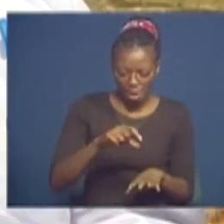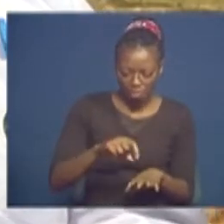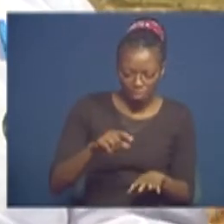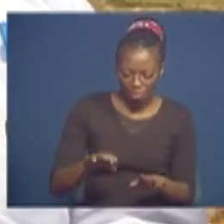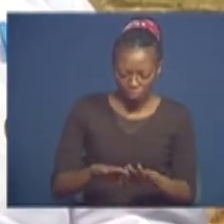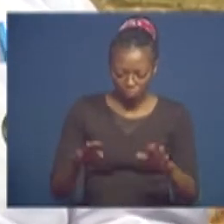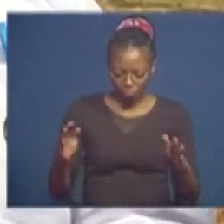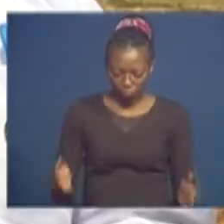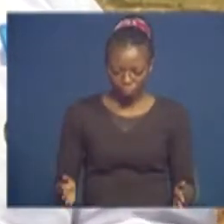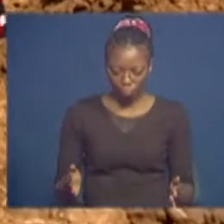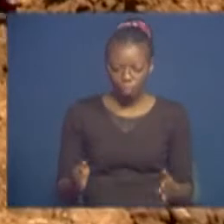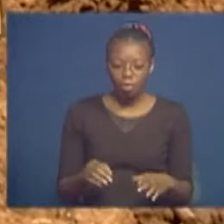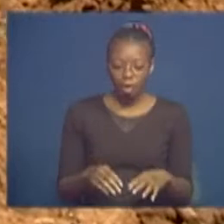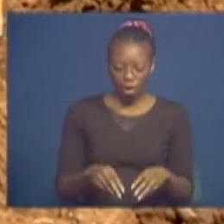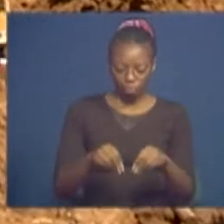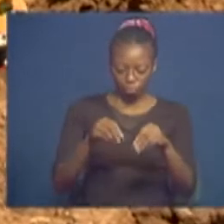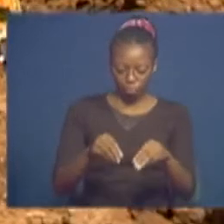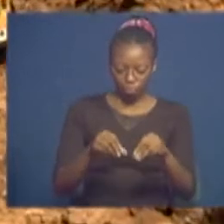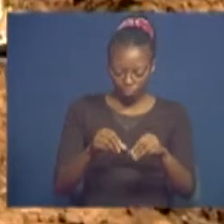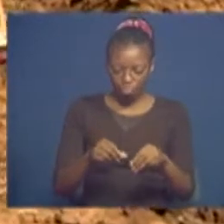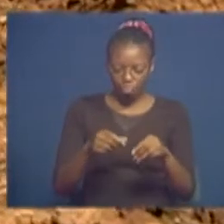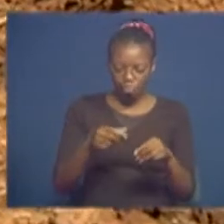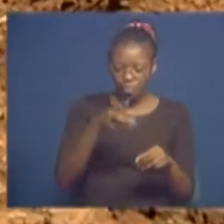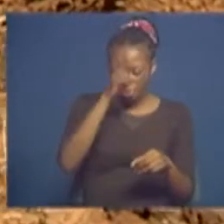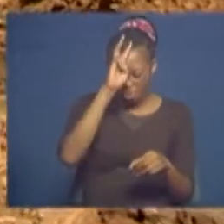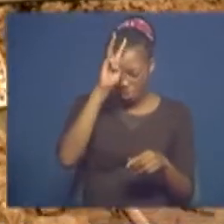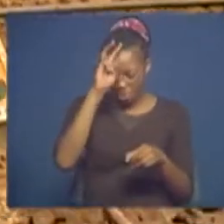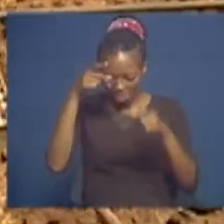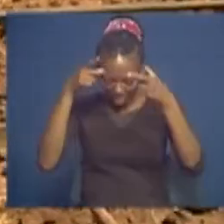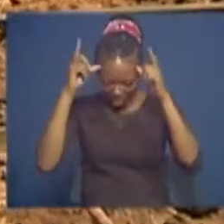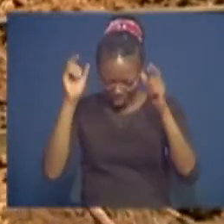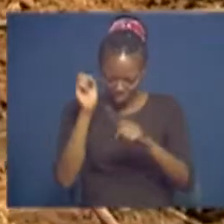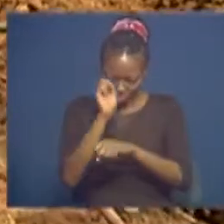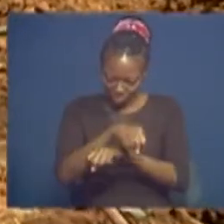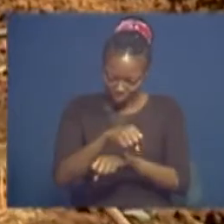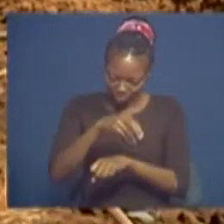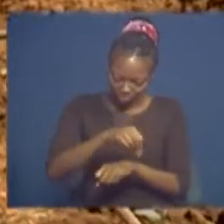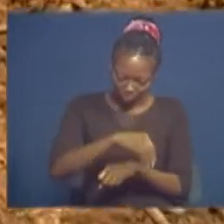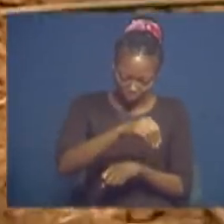Kwanza tunaweka manyua ya mbuzi ama ya ng'ombe. Alafu